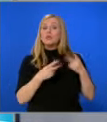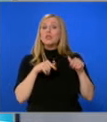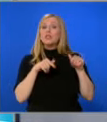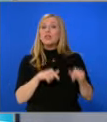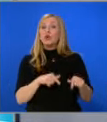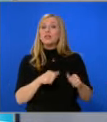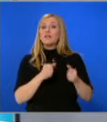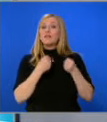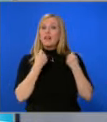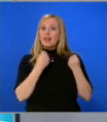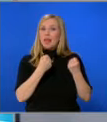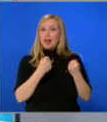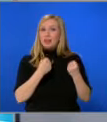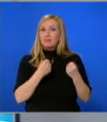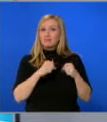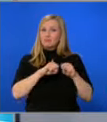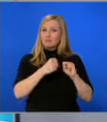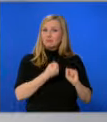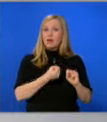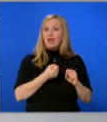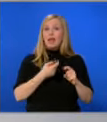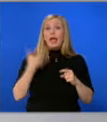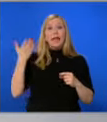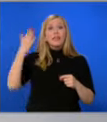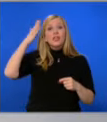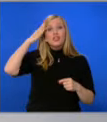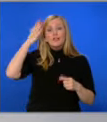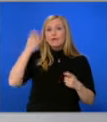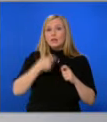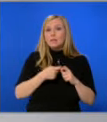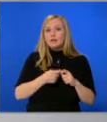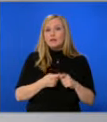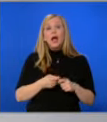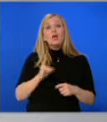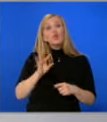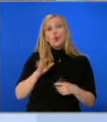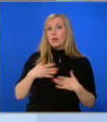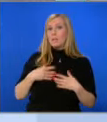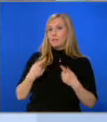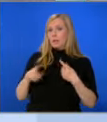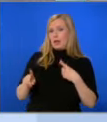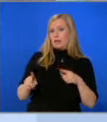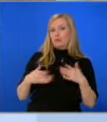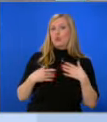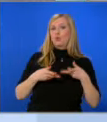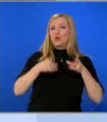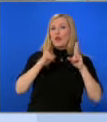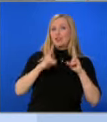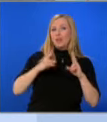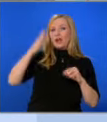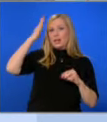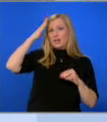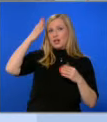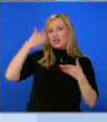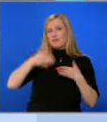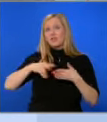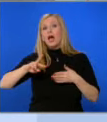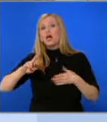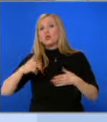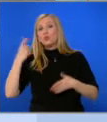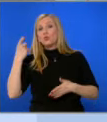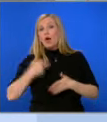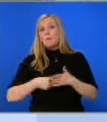че този вандал е държавата, какво да направим? Само, че едното е с решение на държавен орган, а другото е просто... Точно